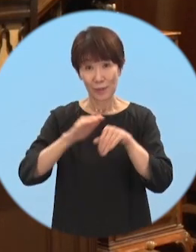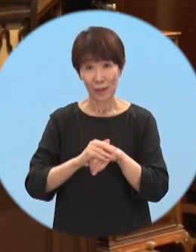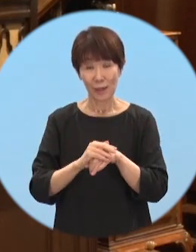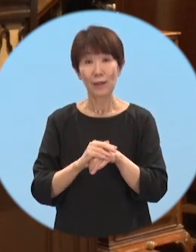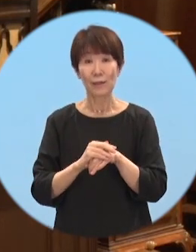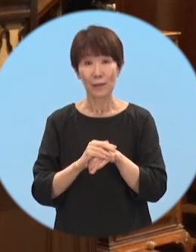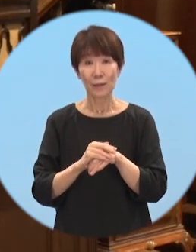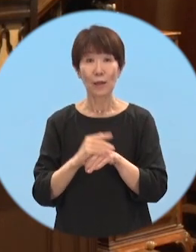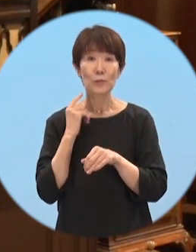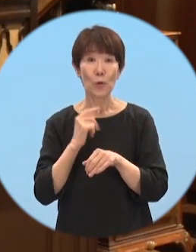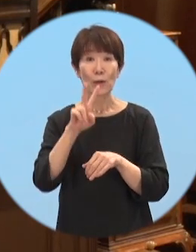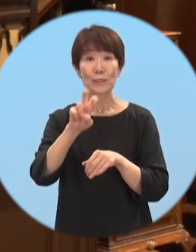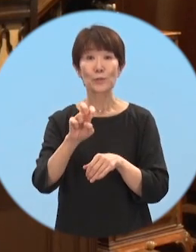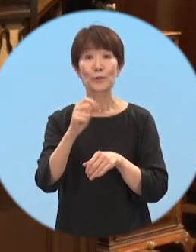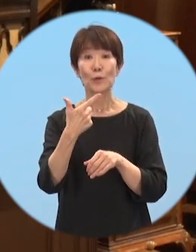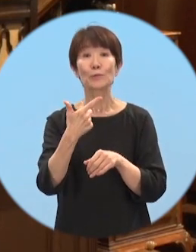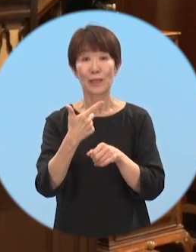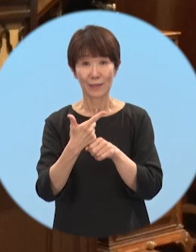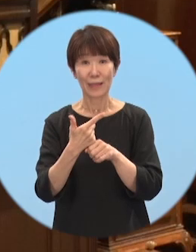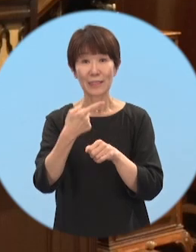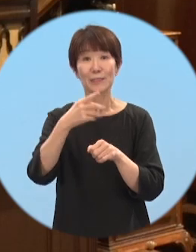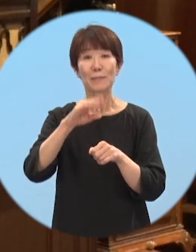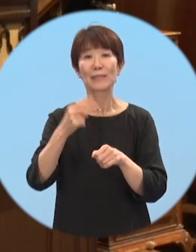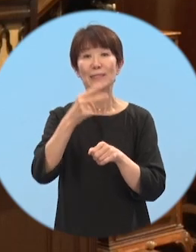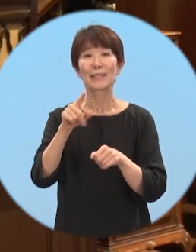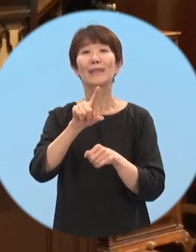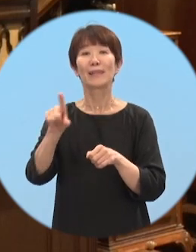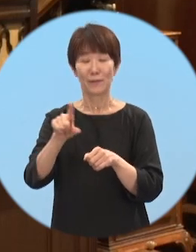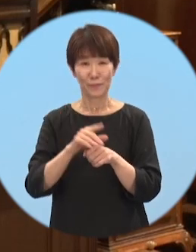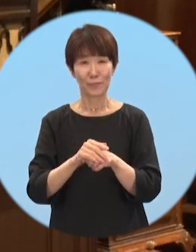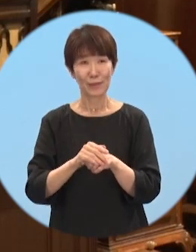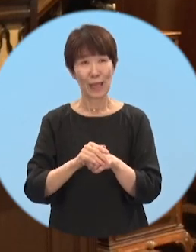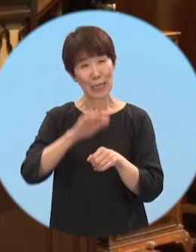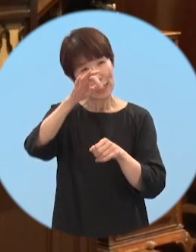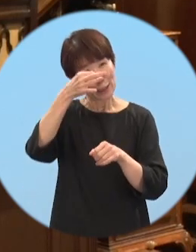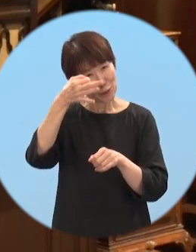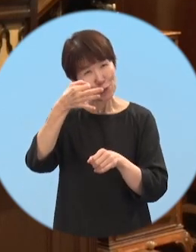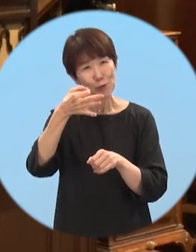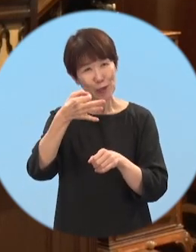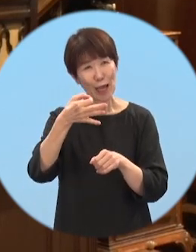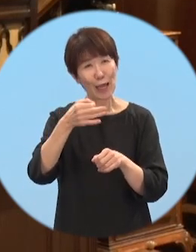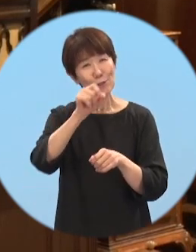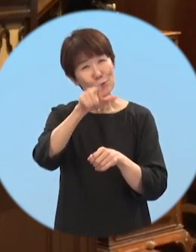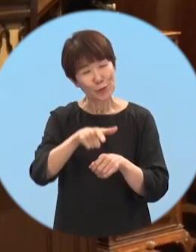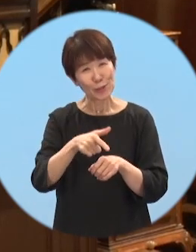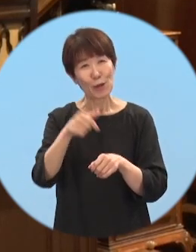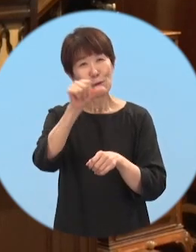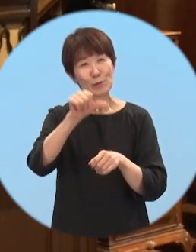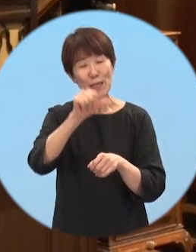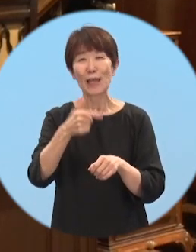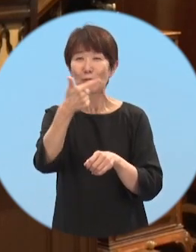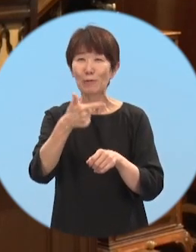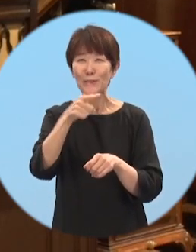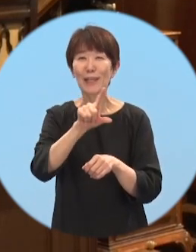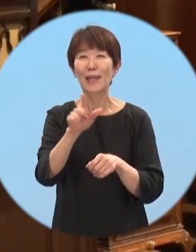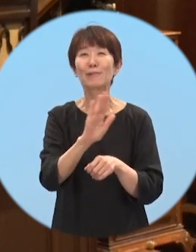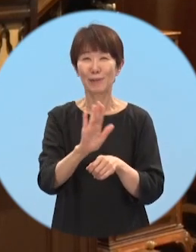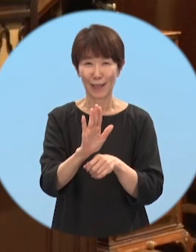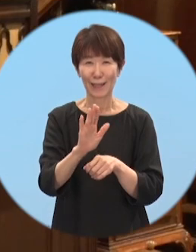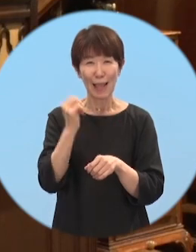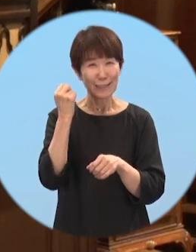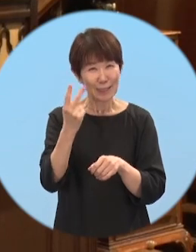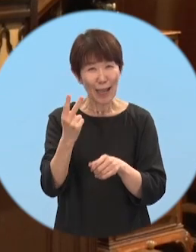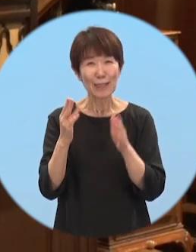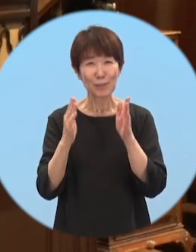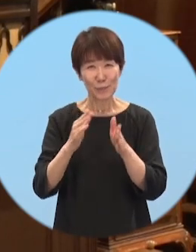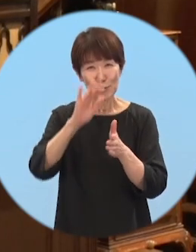昭和26年で1万2000円でした。月給月5000円6000円でしょ。給料2ヶ月突っ込んでやっと買える。ま